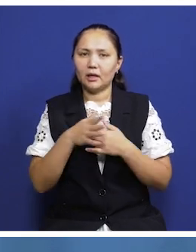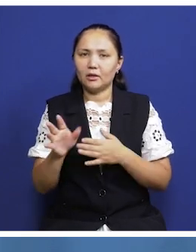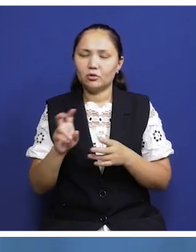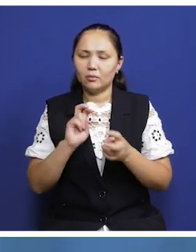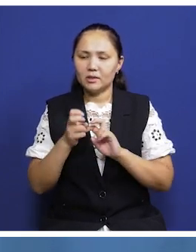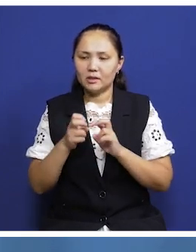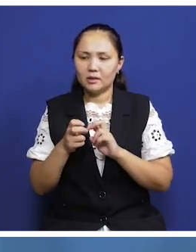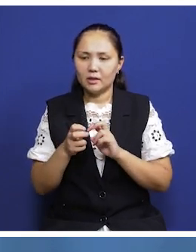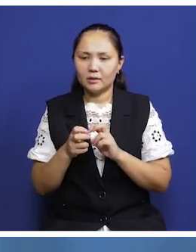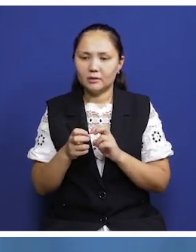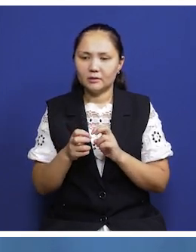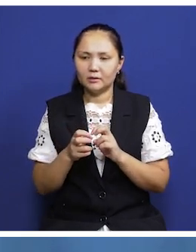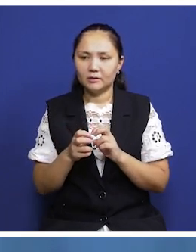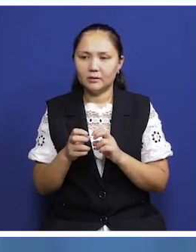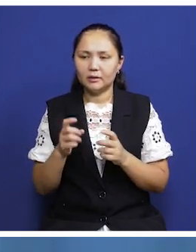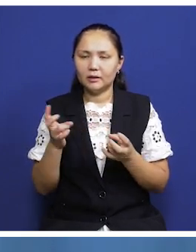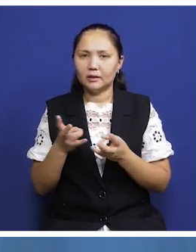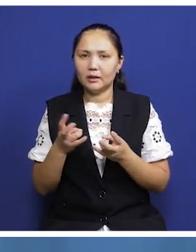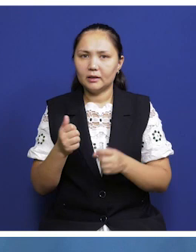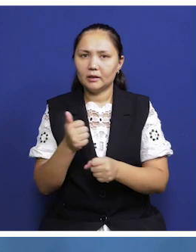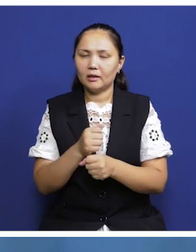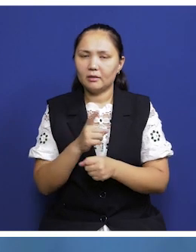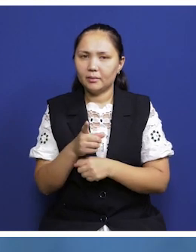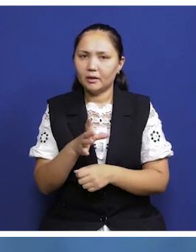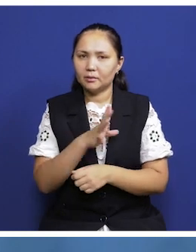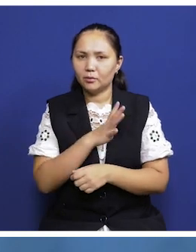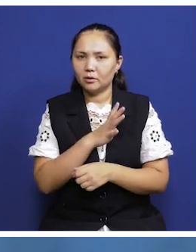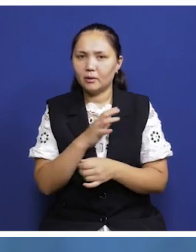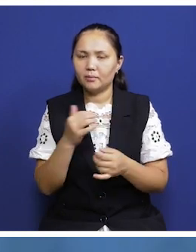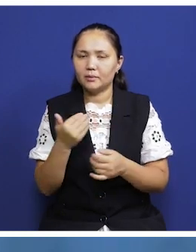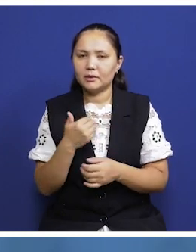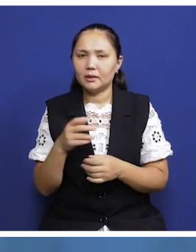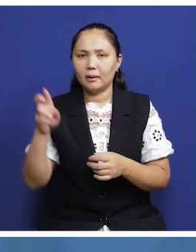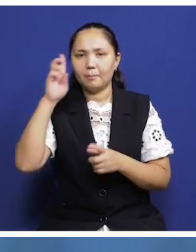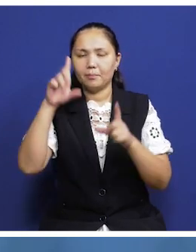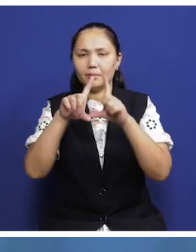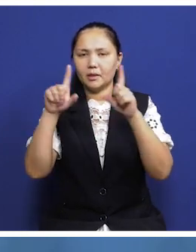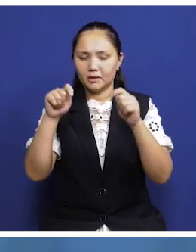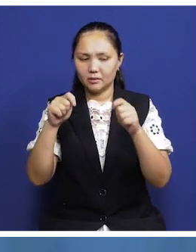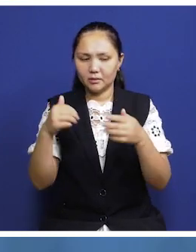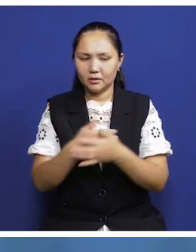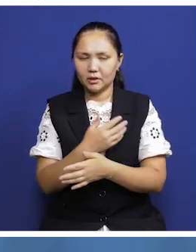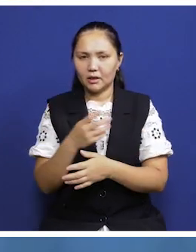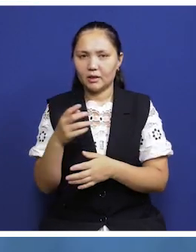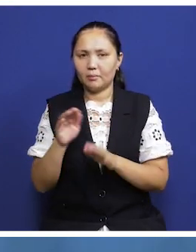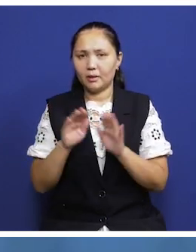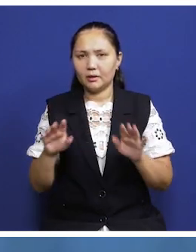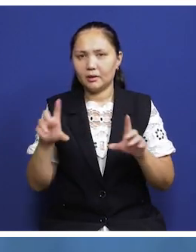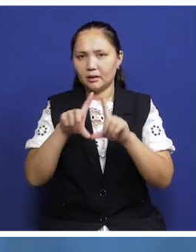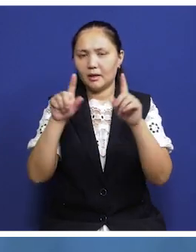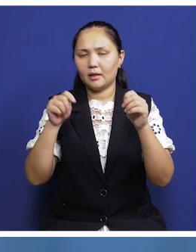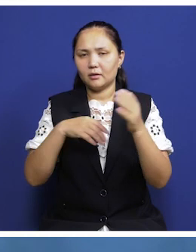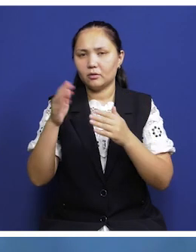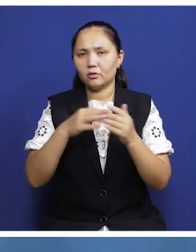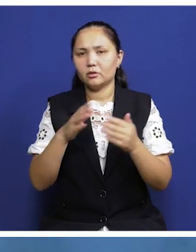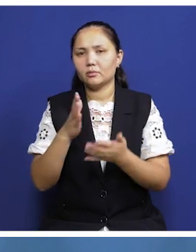мәселеде мен де мынау тиісті басқармаға тапсырма беріп отырмын. Бізде мынау мектеп соғамыз, жаңа мектеп соғамыз, балабақша ашылады, тағы басқа